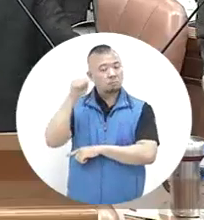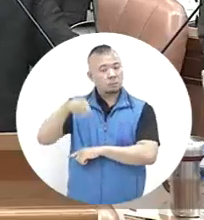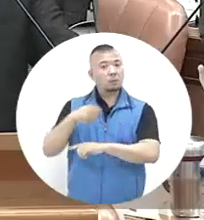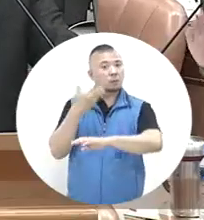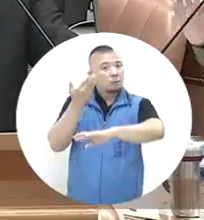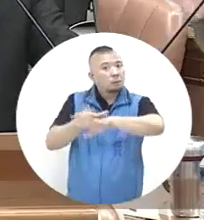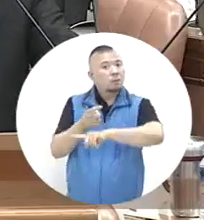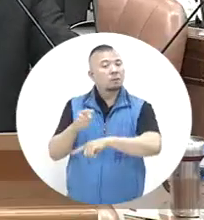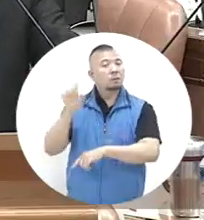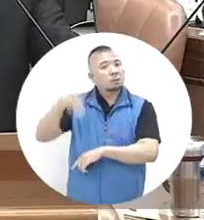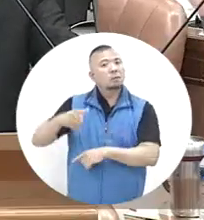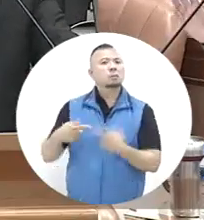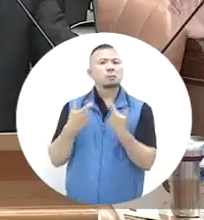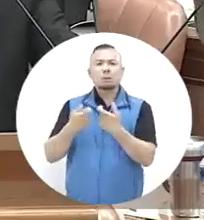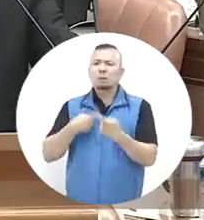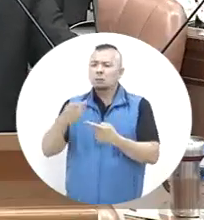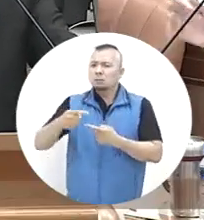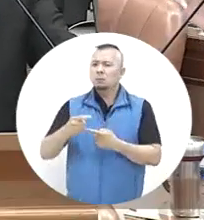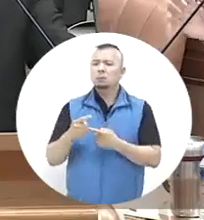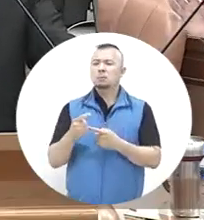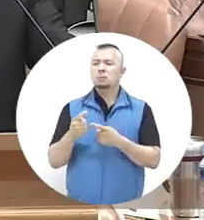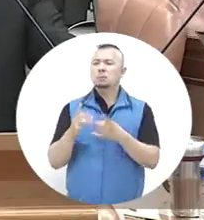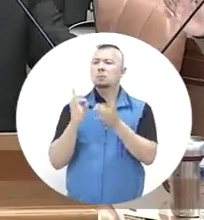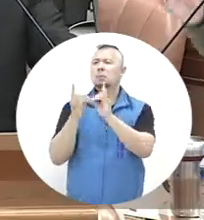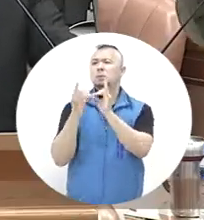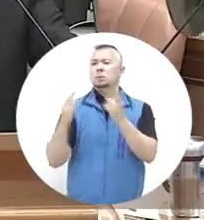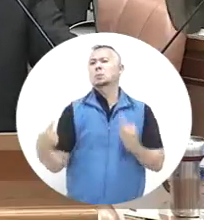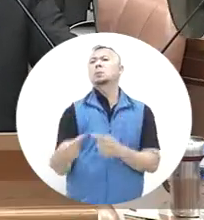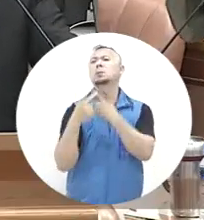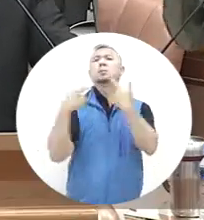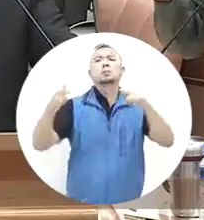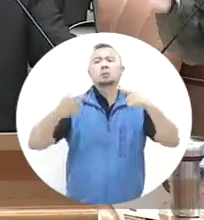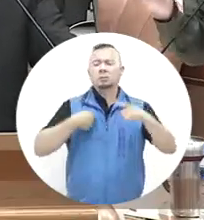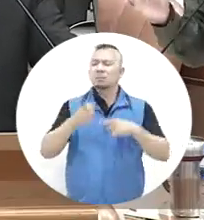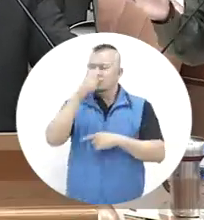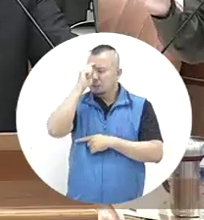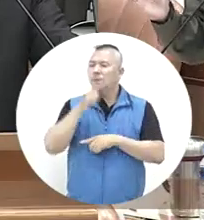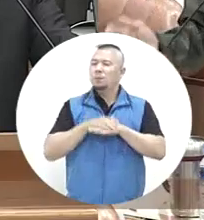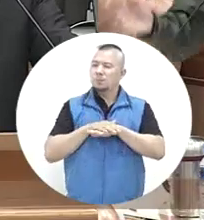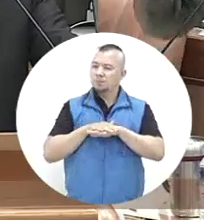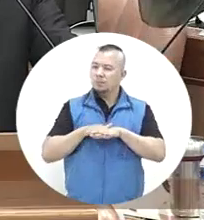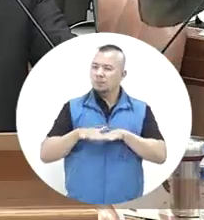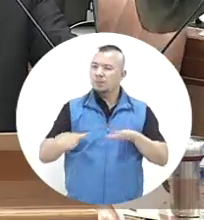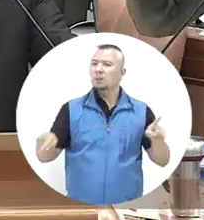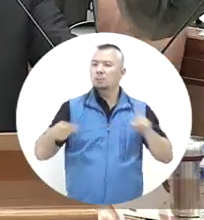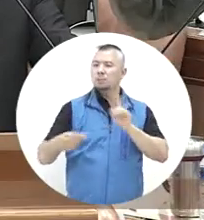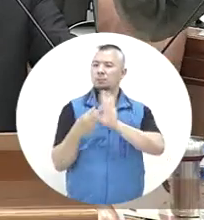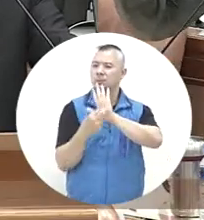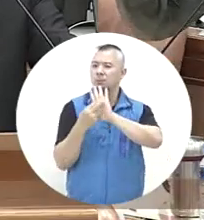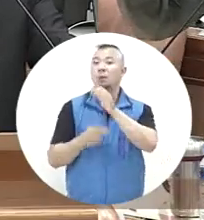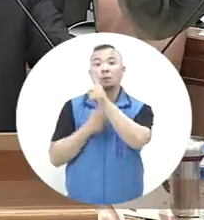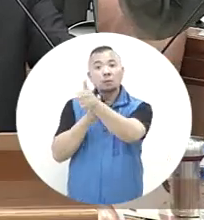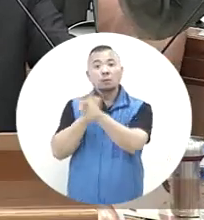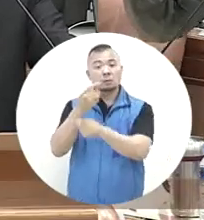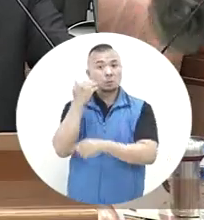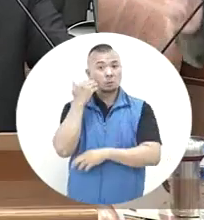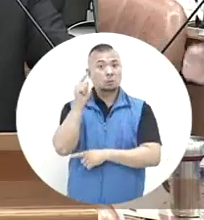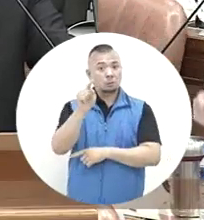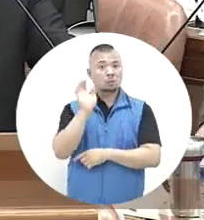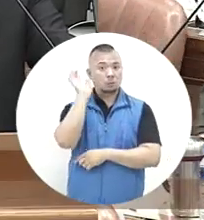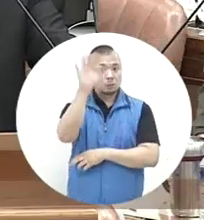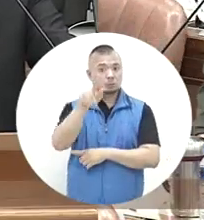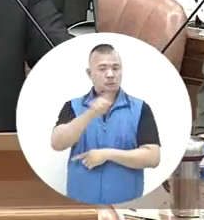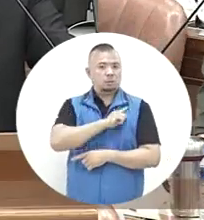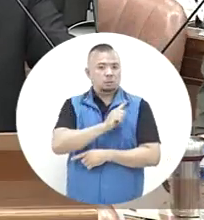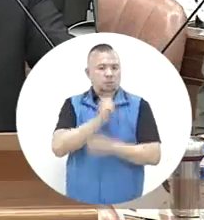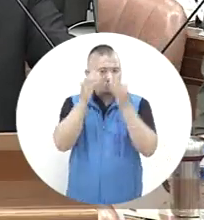您强辩，我们只是很平心气和的想要让市长未来有这样子的高度的时候，说真的，